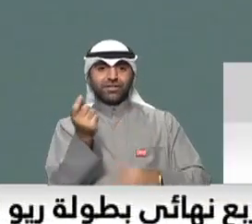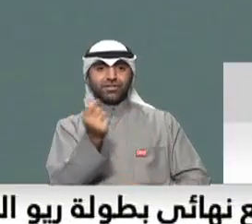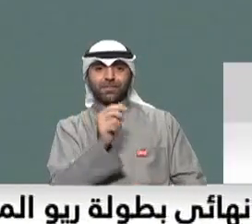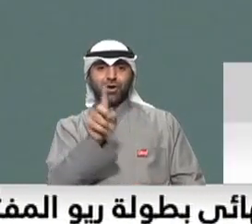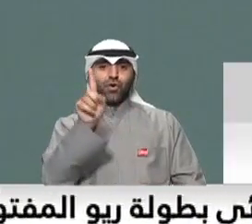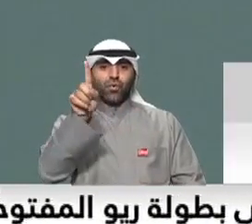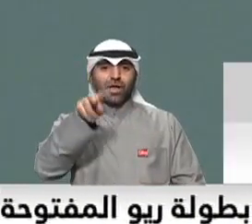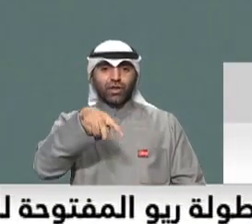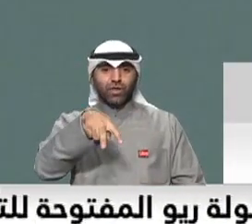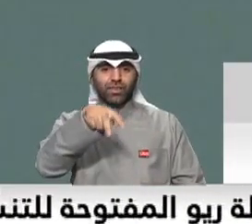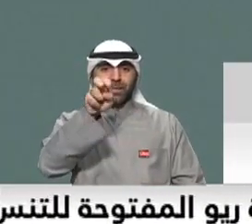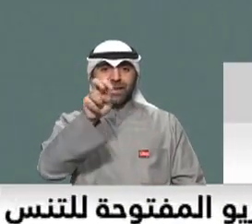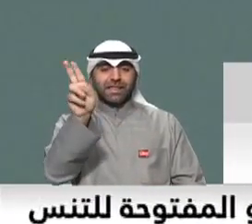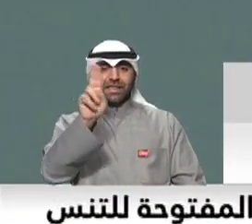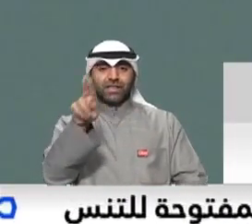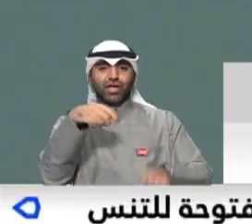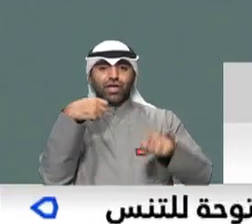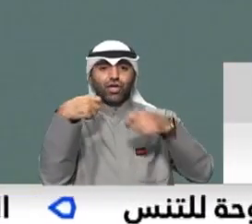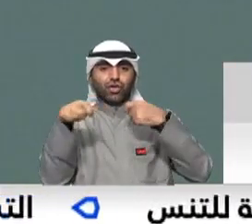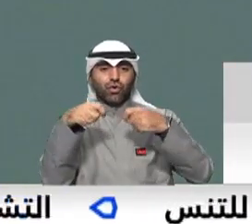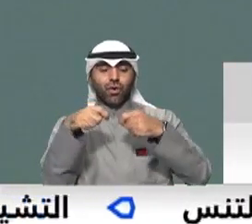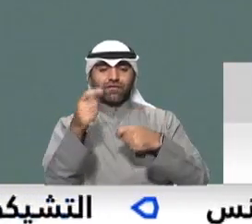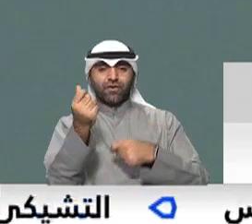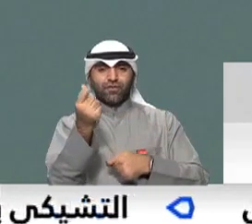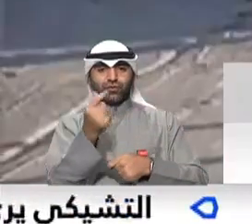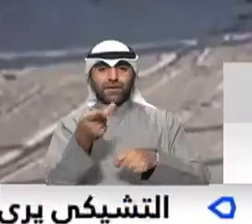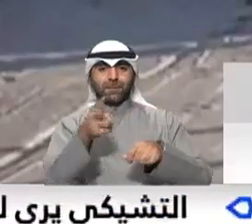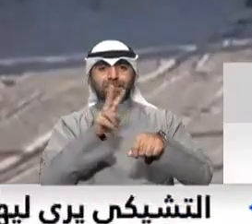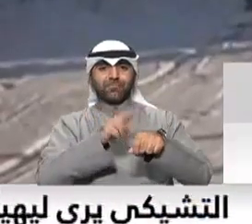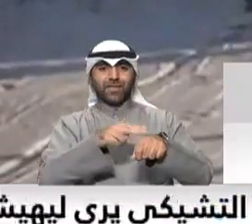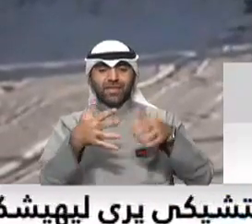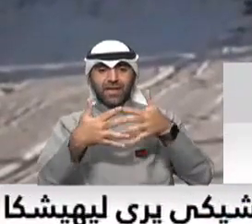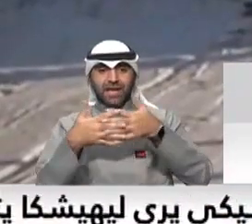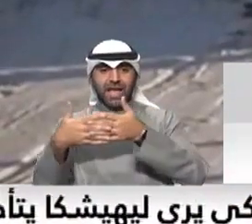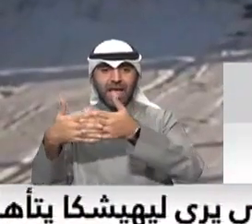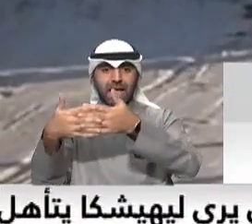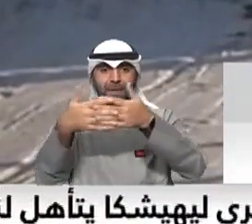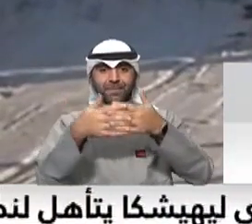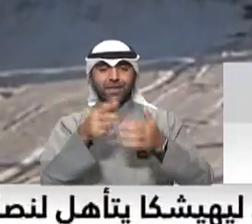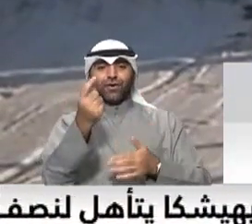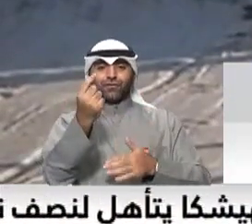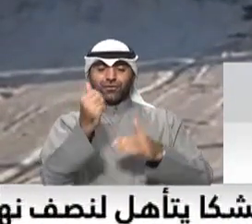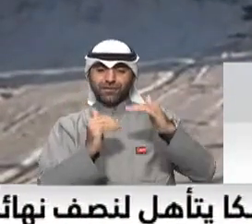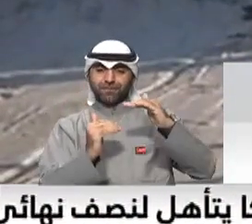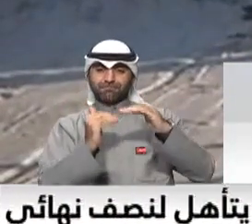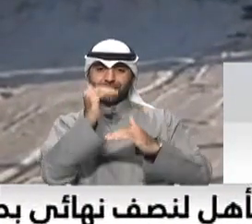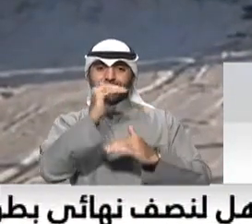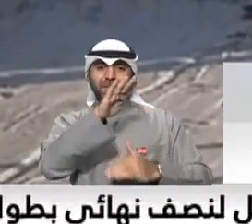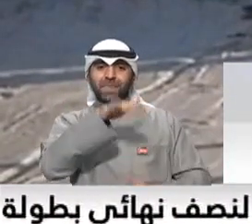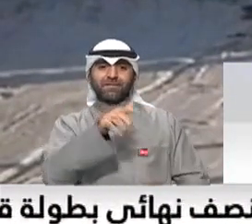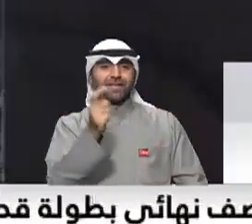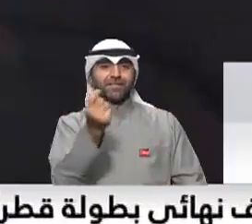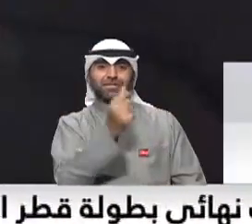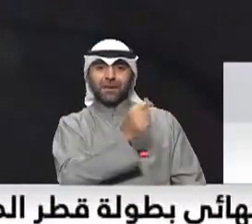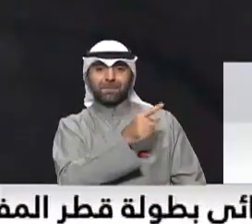81 دولار و44 سنتا للبرميل. كذلك ارتفع خام غرب تكساس 80 سنت